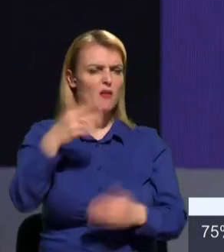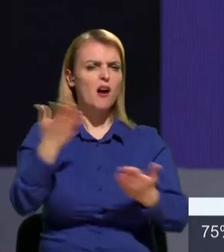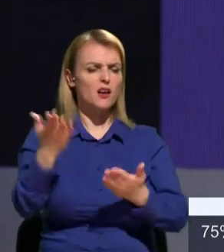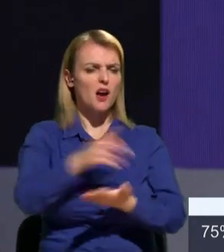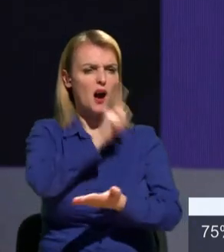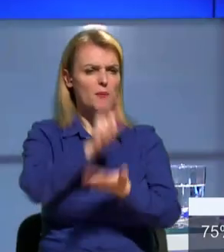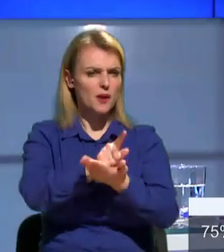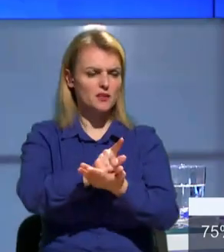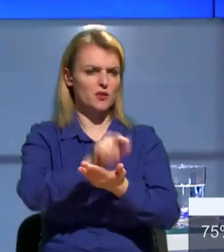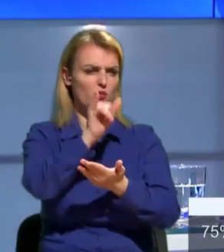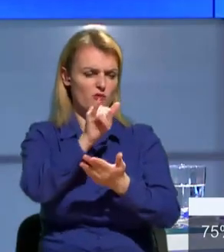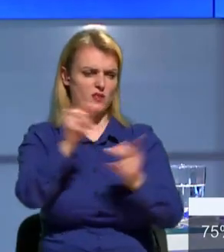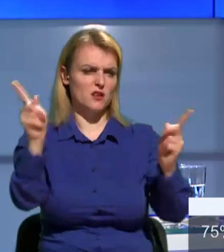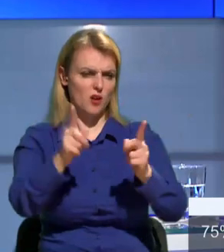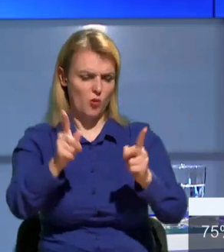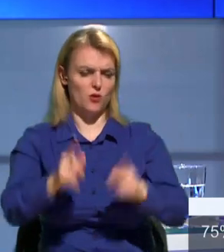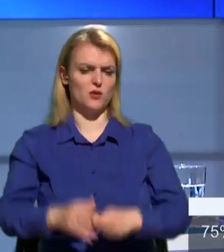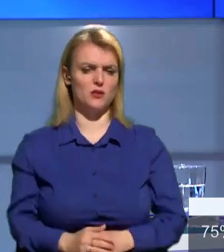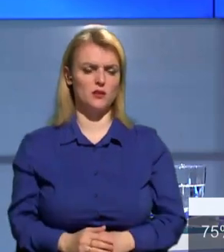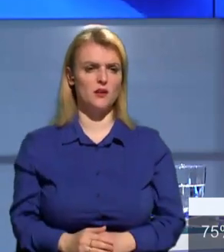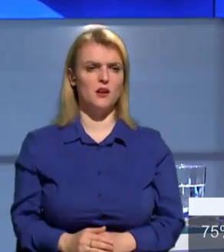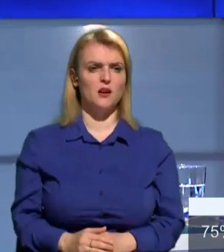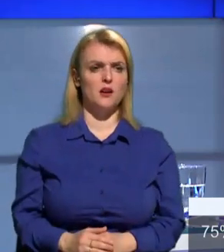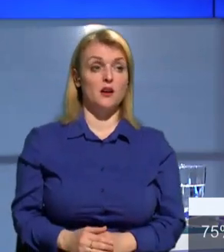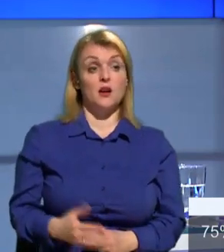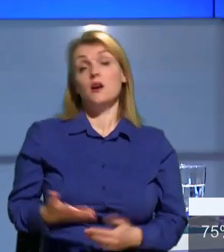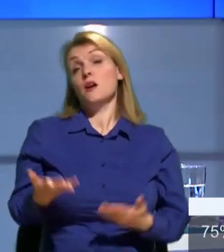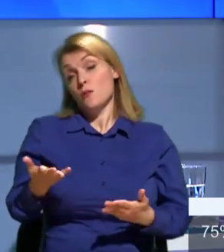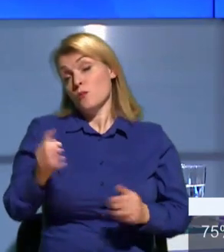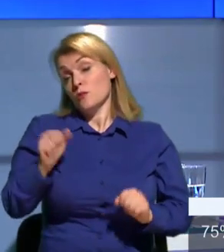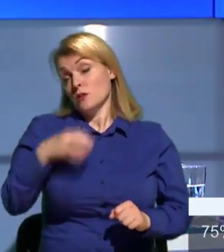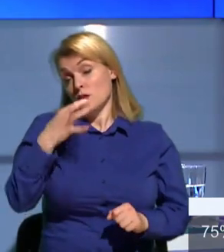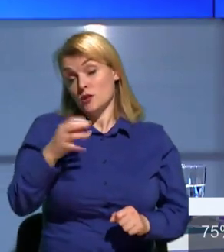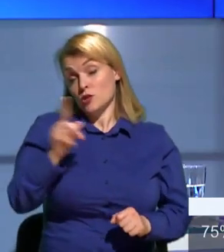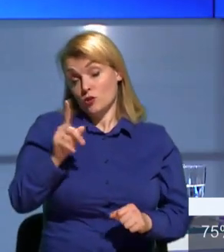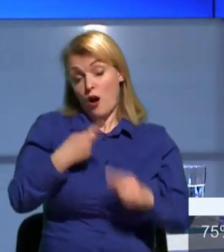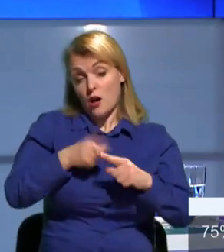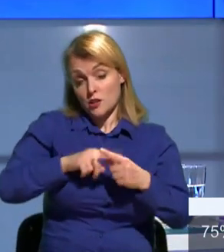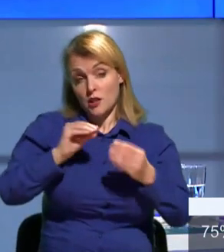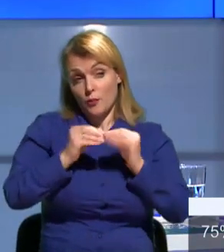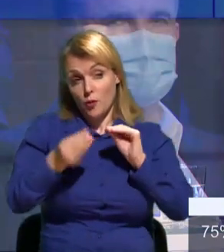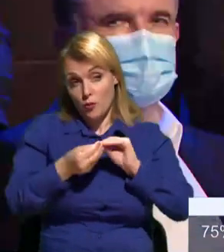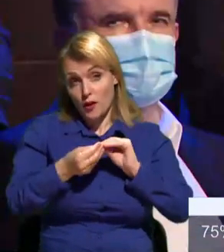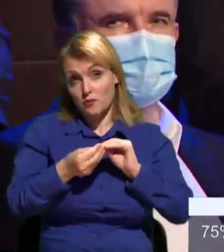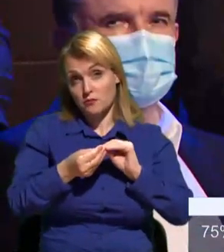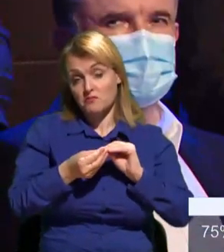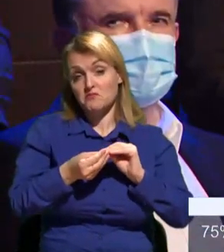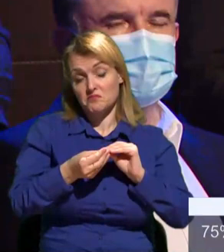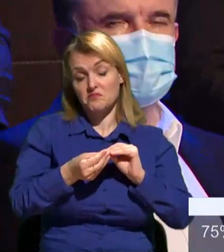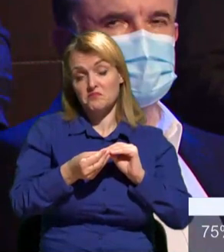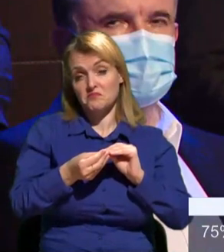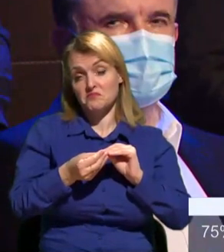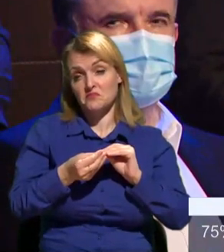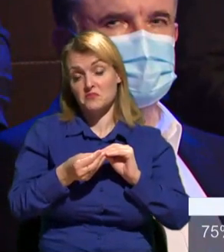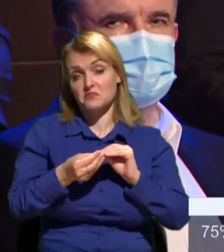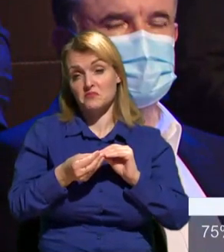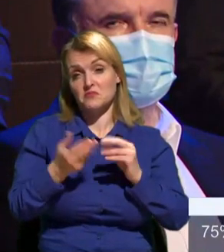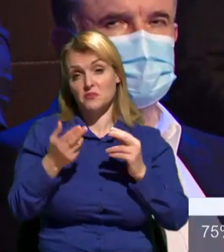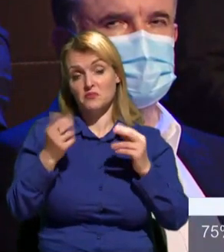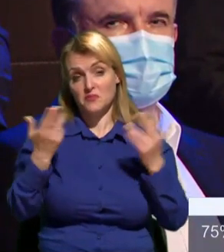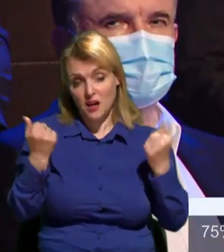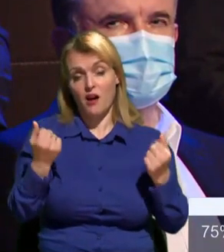sunt limitate. Să admitem că aceste probleme, și mă refer în general la aceste sociale, are nevoie de sprijinul șefului